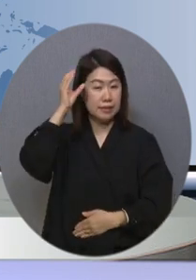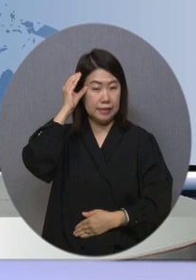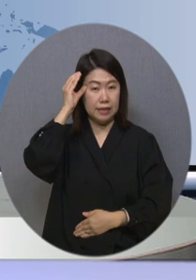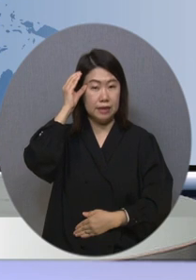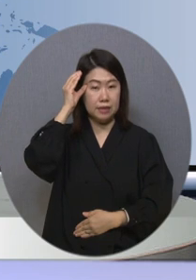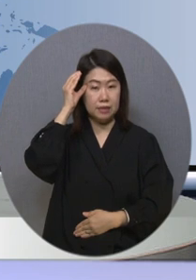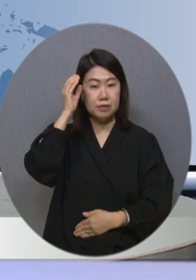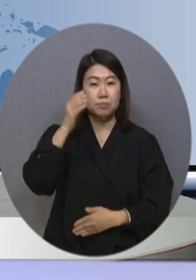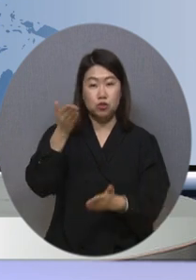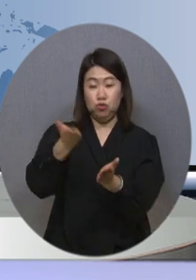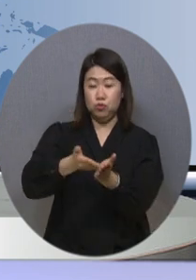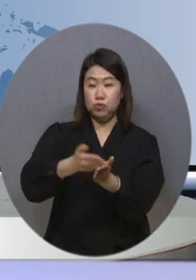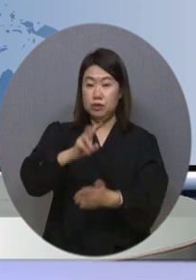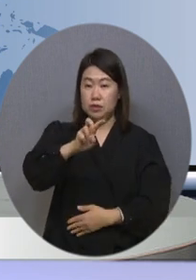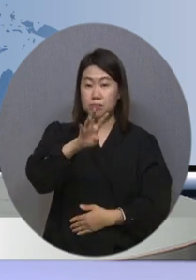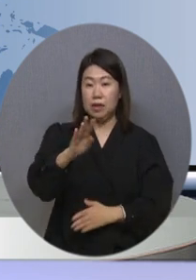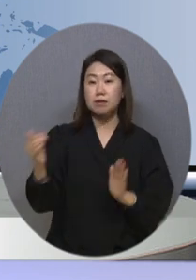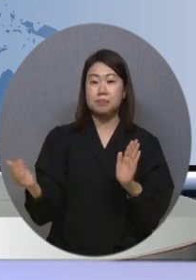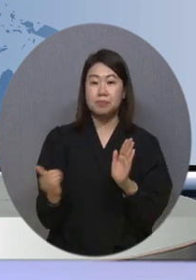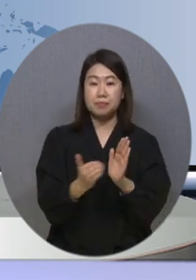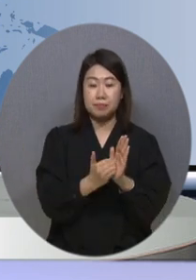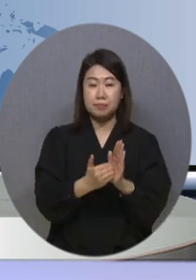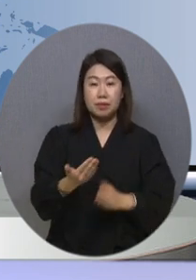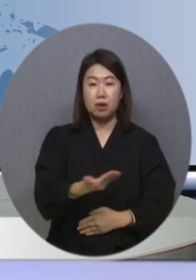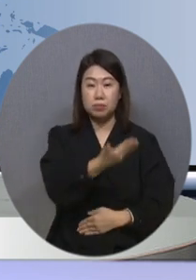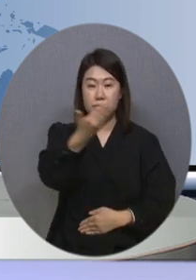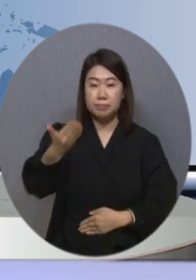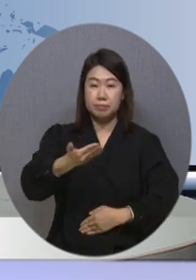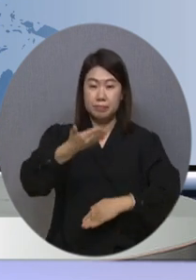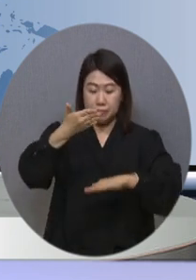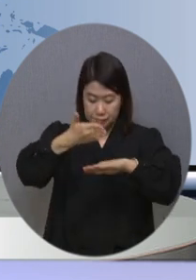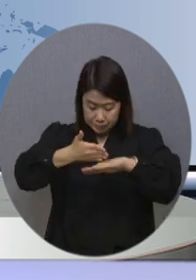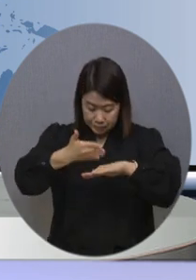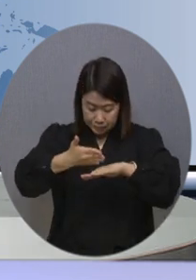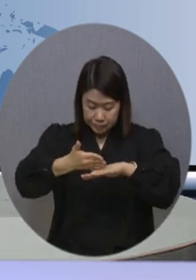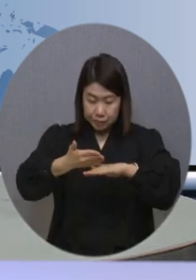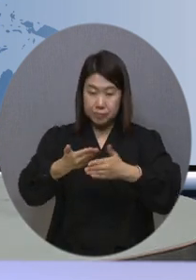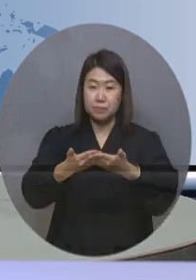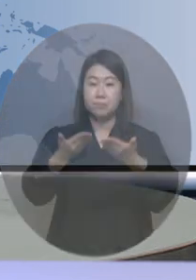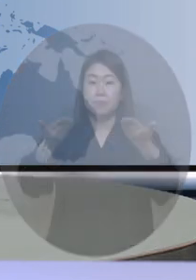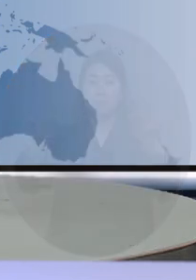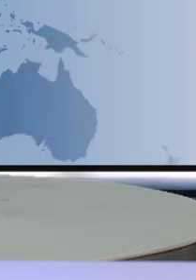WBC 복지TV 뉴스 24를 마칩니다. 시청해주신 여러분 고맙습니다.